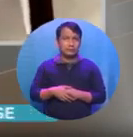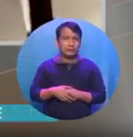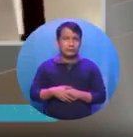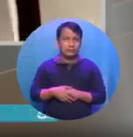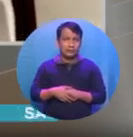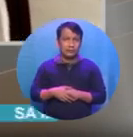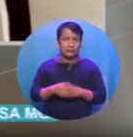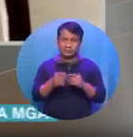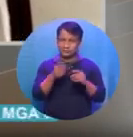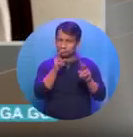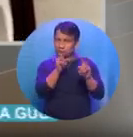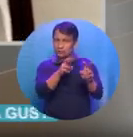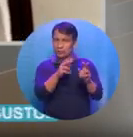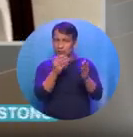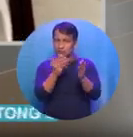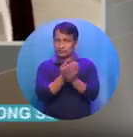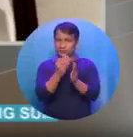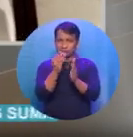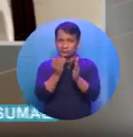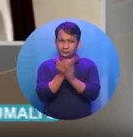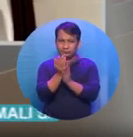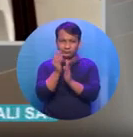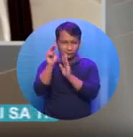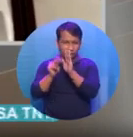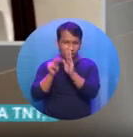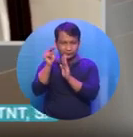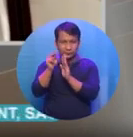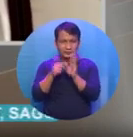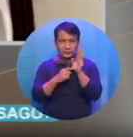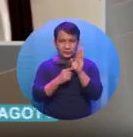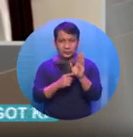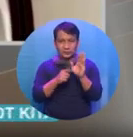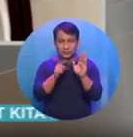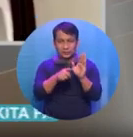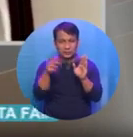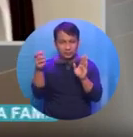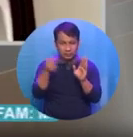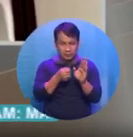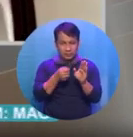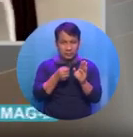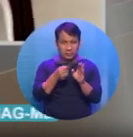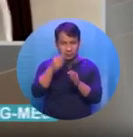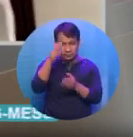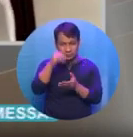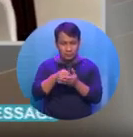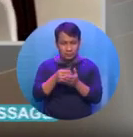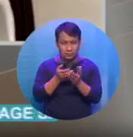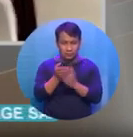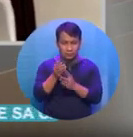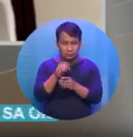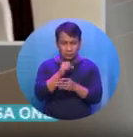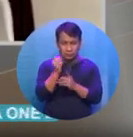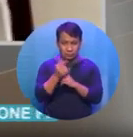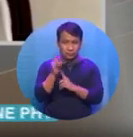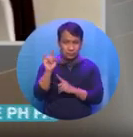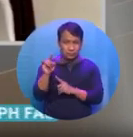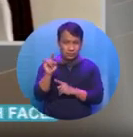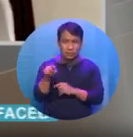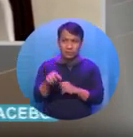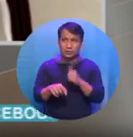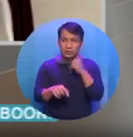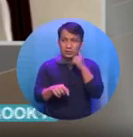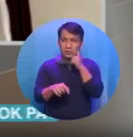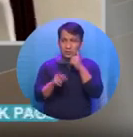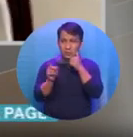Now, base lamang sa video na nakuha ni Mister sa social media na mismong si Mrs.